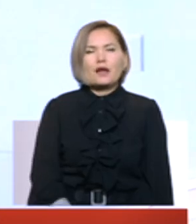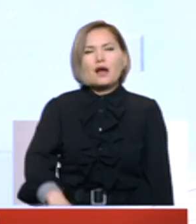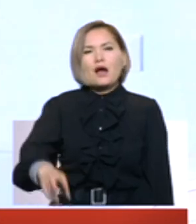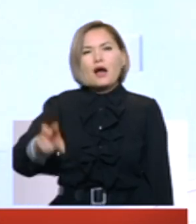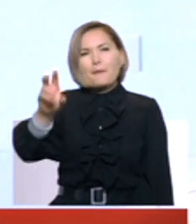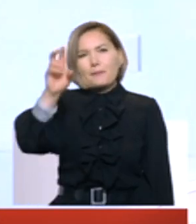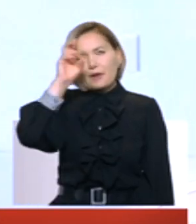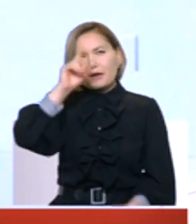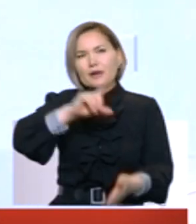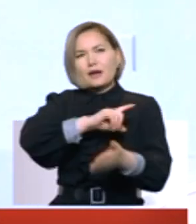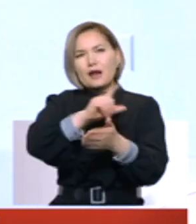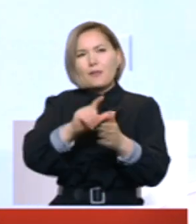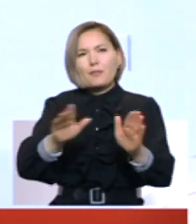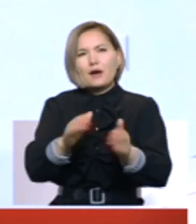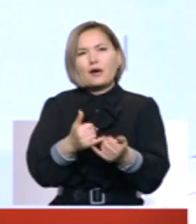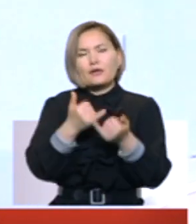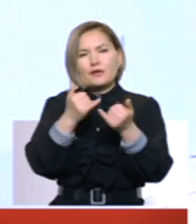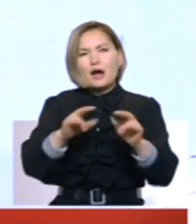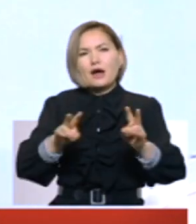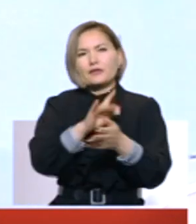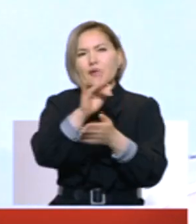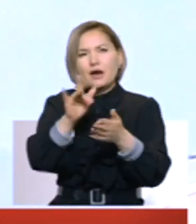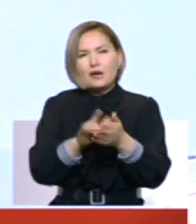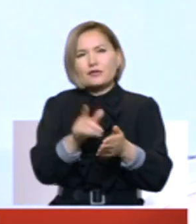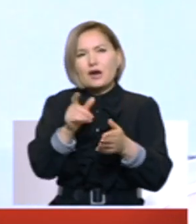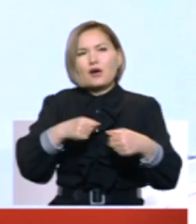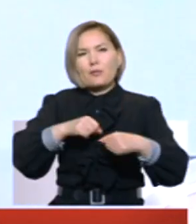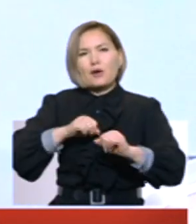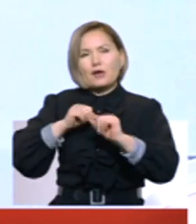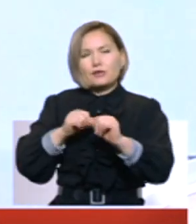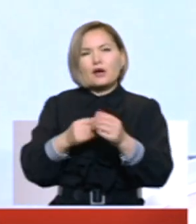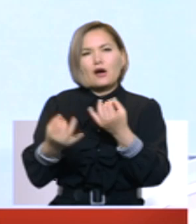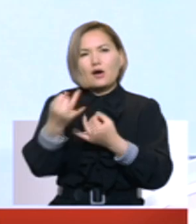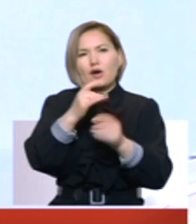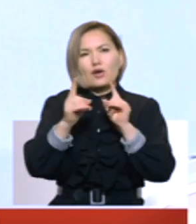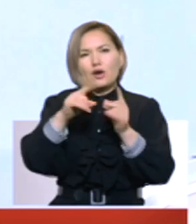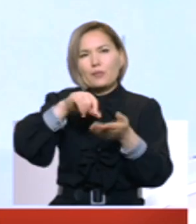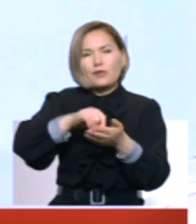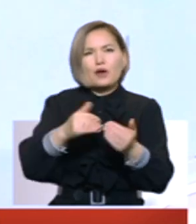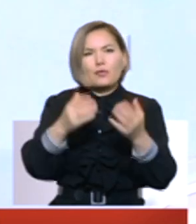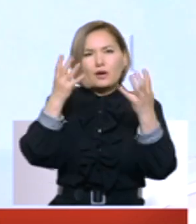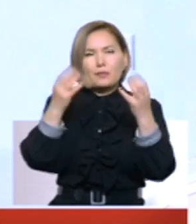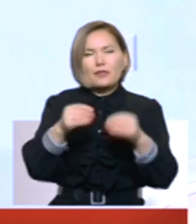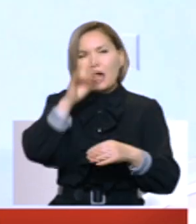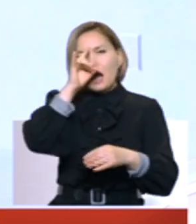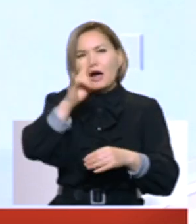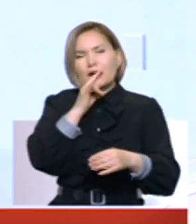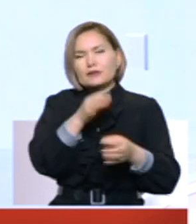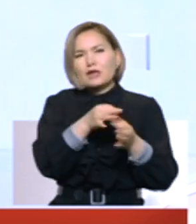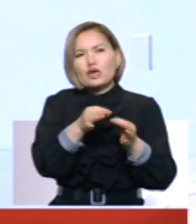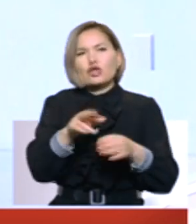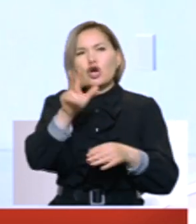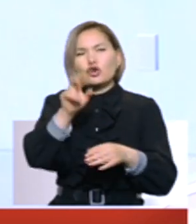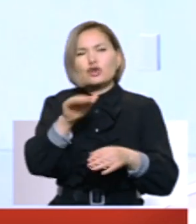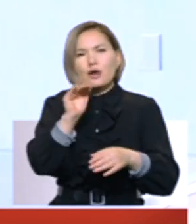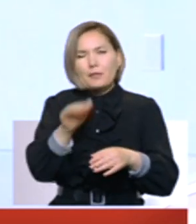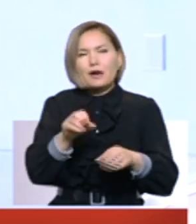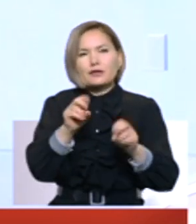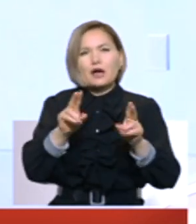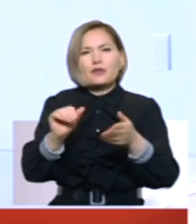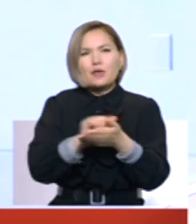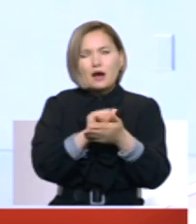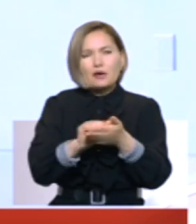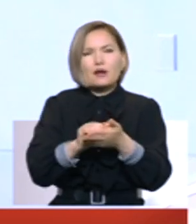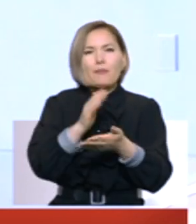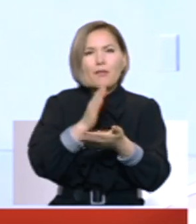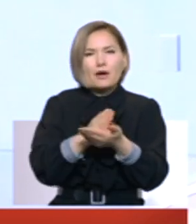Мемлекеттік рәміздер күніне орай Астанада адам құқықтарын қамтамасыз ету жолдары талқыланды. Бүгінгі таңда елімізде 300 мыңнан астам нормативті құқықтық